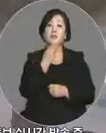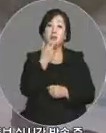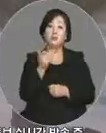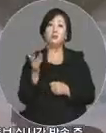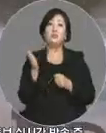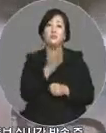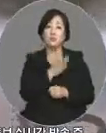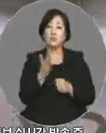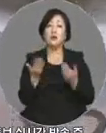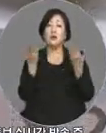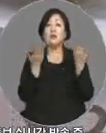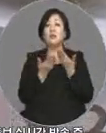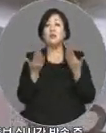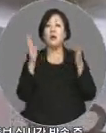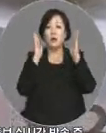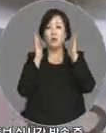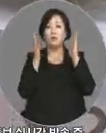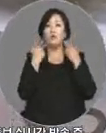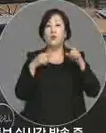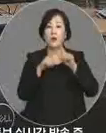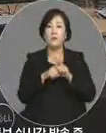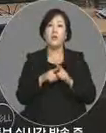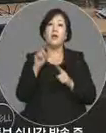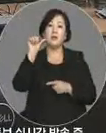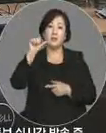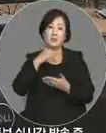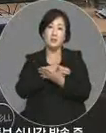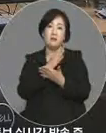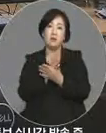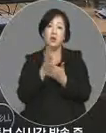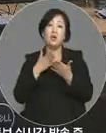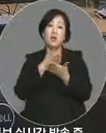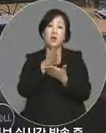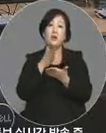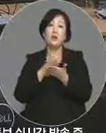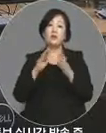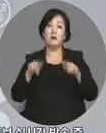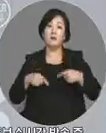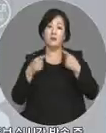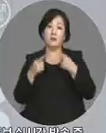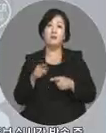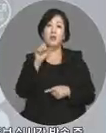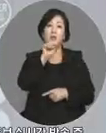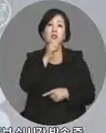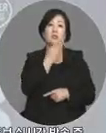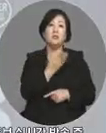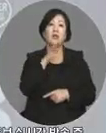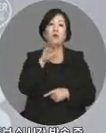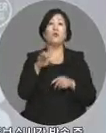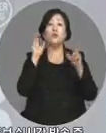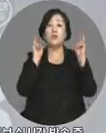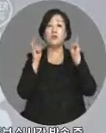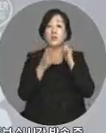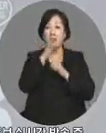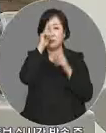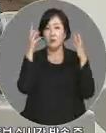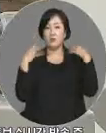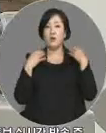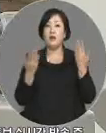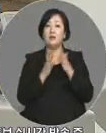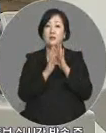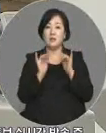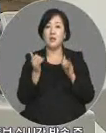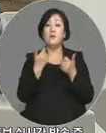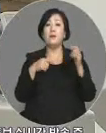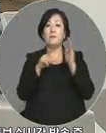일학습 병행제를 시작해 현재 5개 학과를 운영하고 있고 참여 기업은 54곳에 이릅니다. 정부가 직장인 학생은